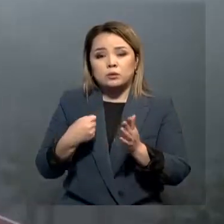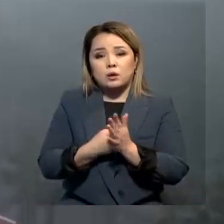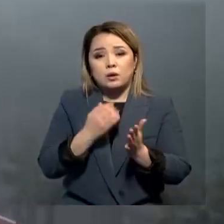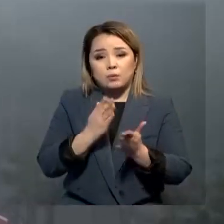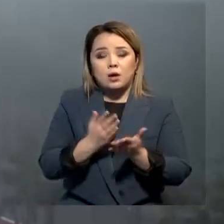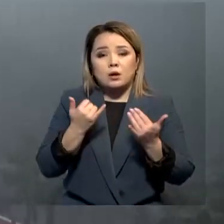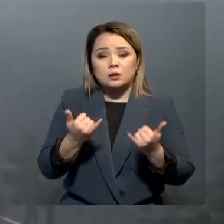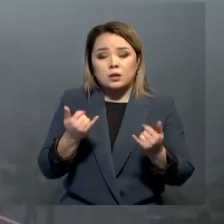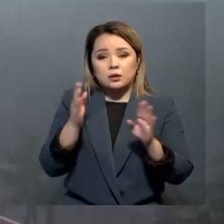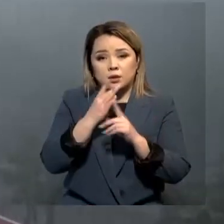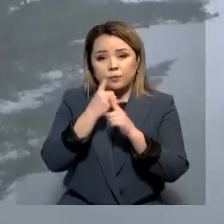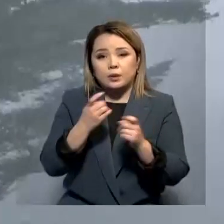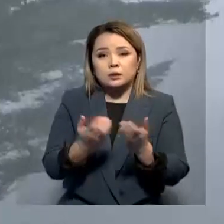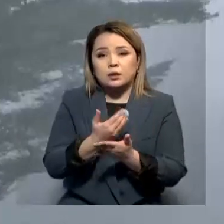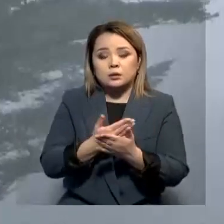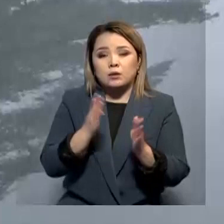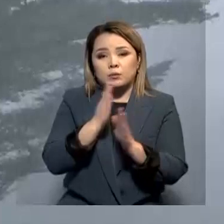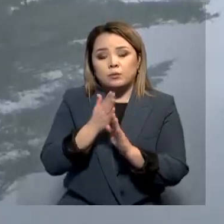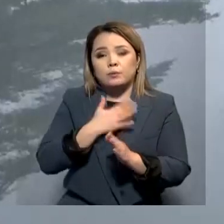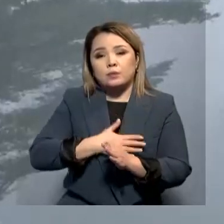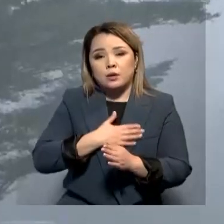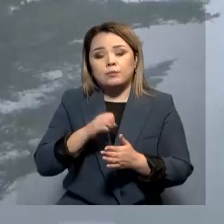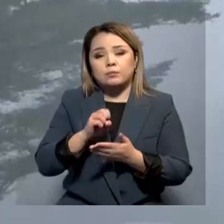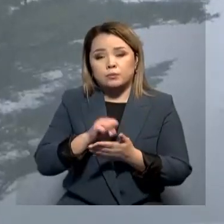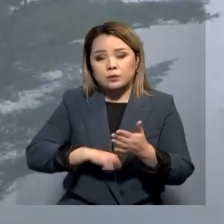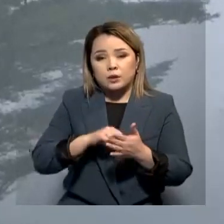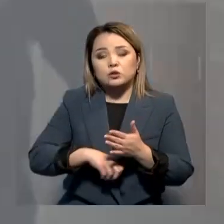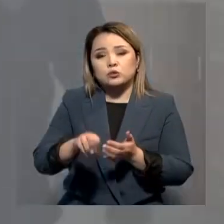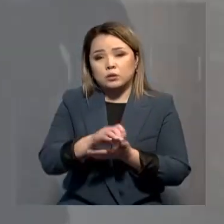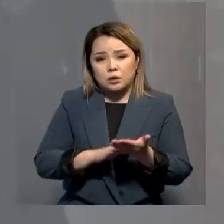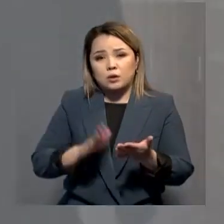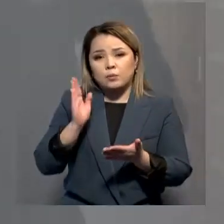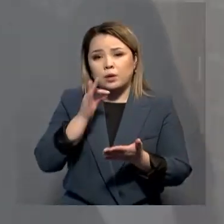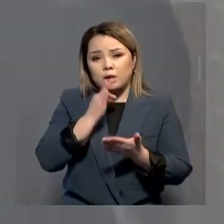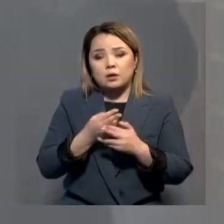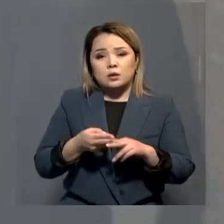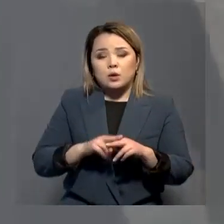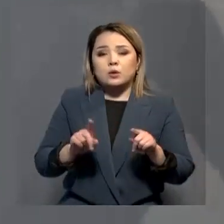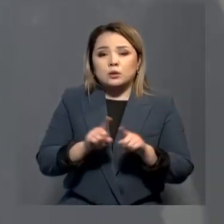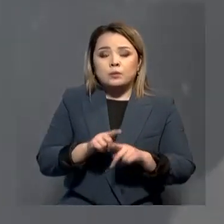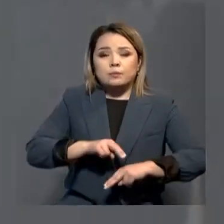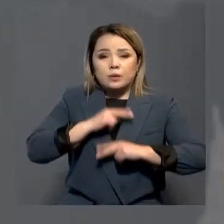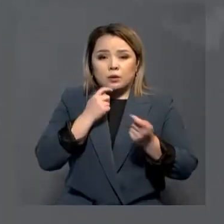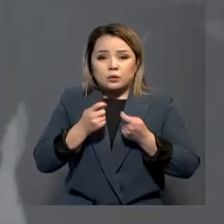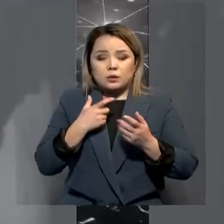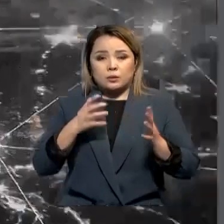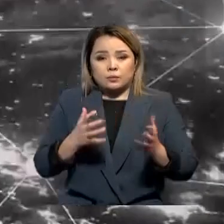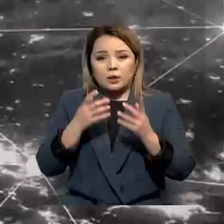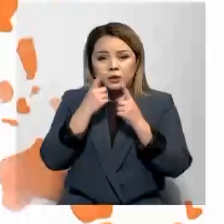Жалпы синоптиктердің айтуынша, аймақтағы қолайсыз ауа райы әлі де сақталады. Сондықтан тұрғындарды сақ болуға шақыруда.